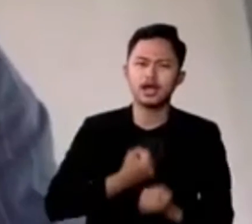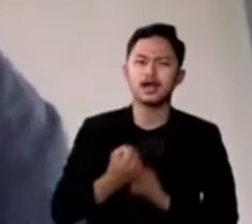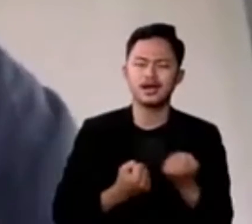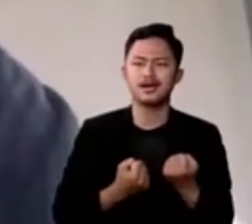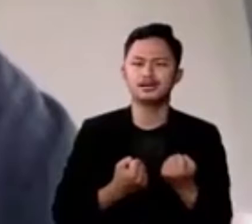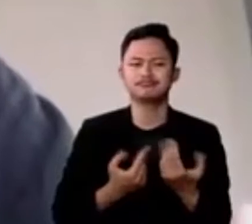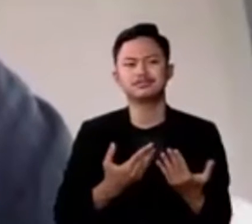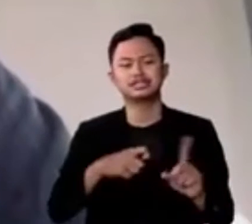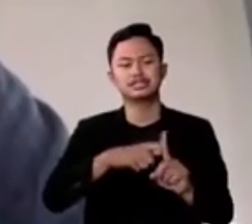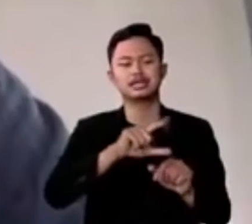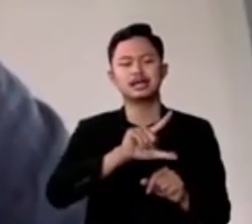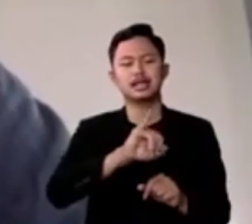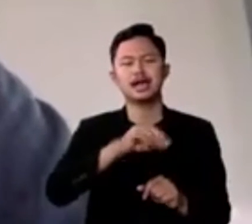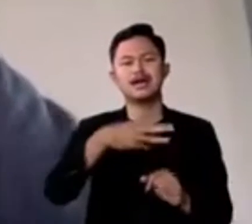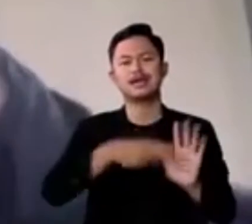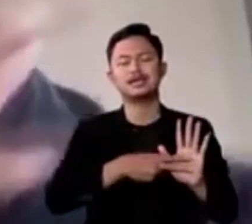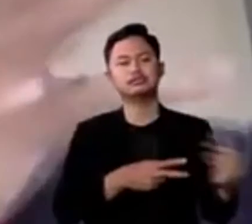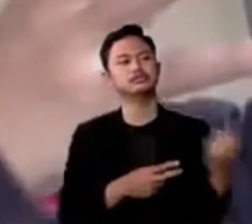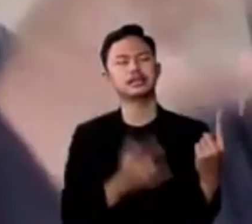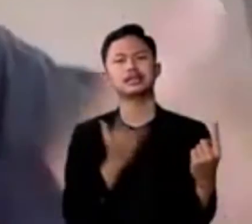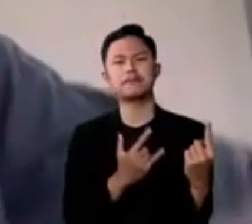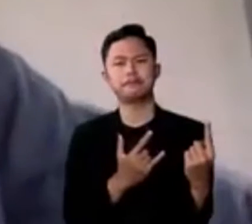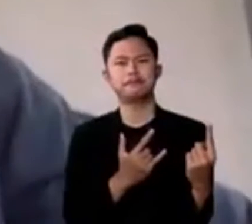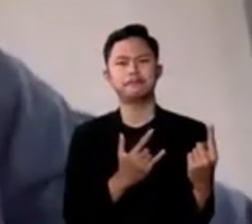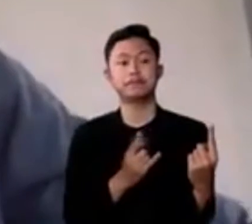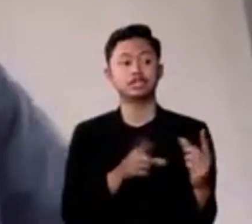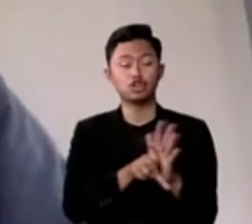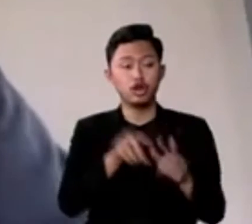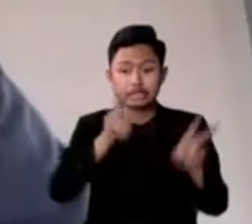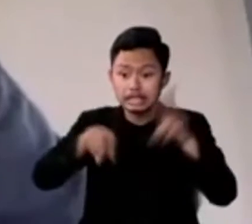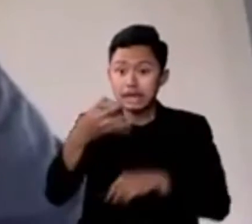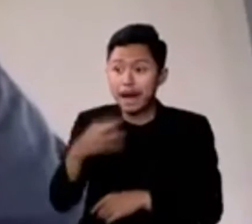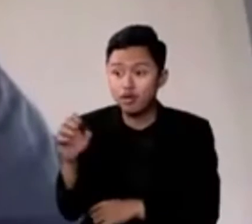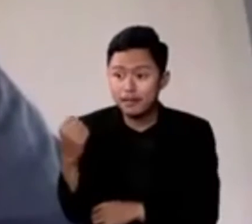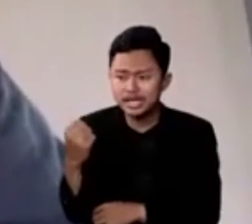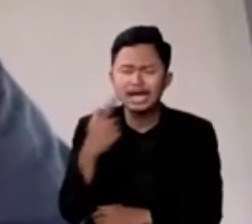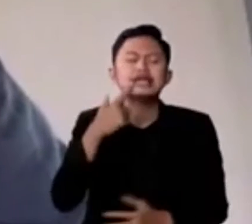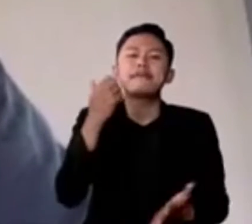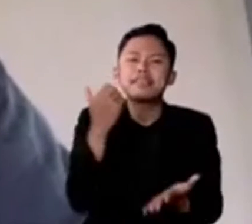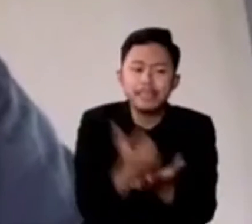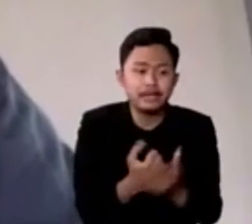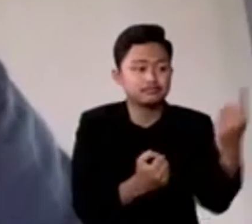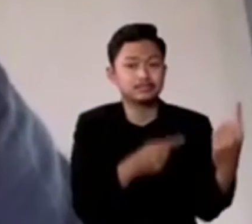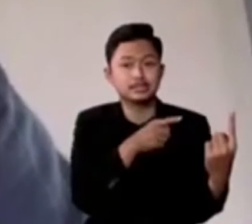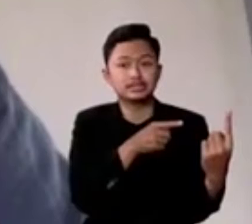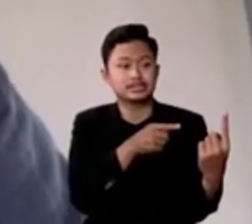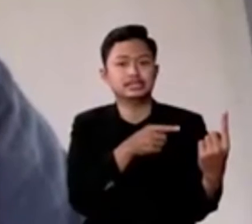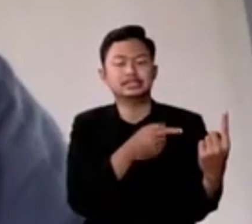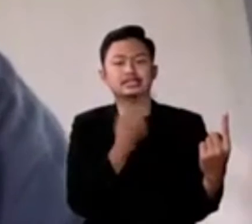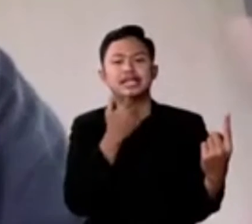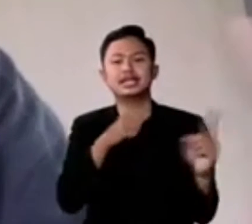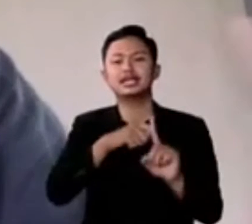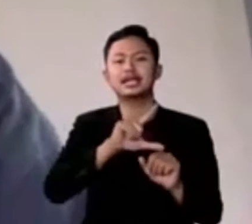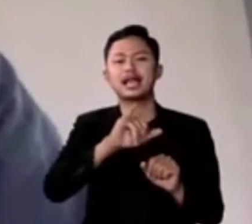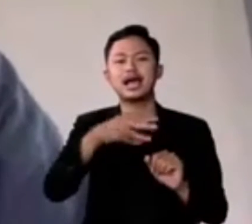pelanggan baby simpelnya kalau kita tidak bisa mencari yang baru yang existing ini yang kita jaga seperti Chan rupa